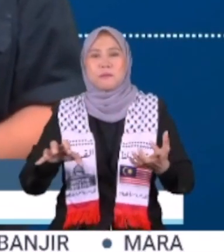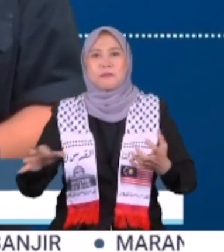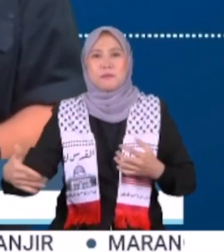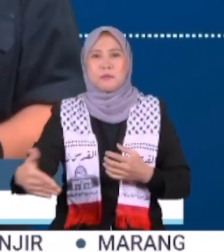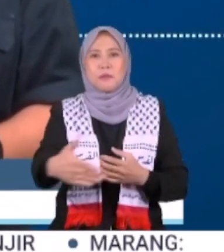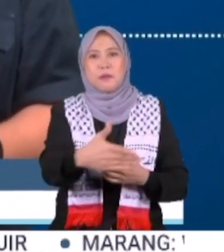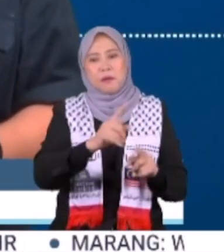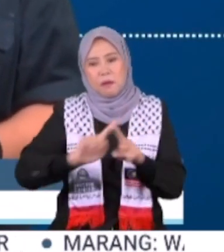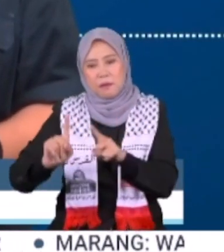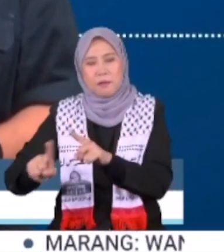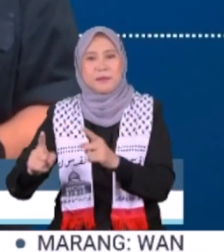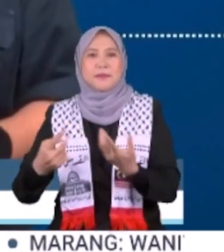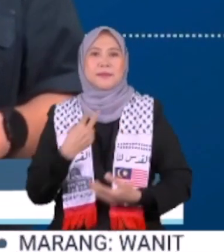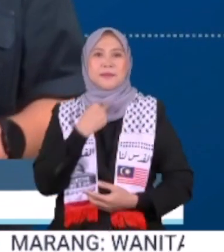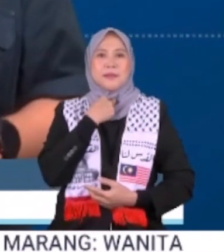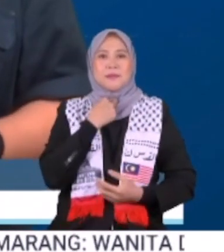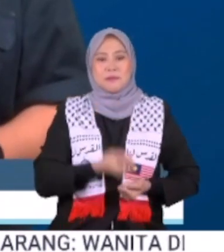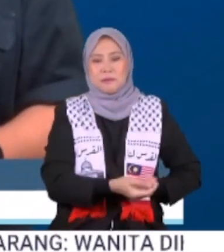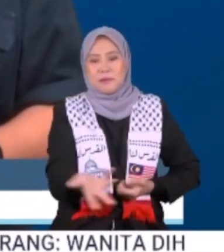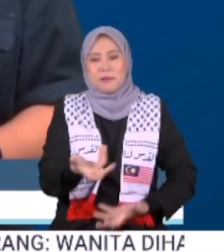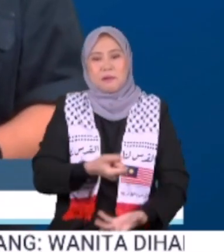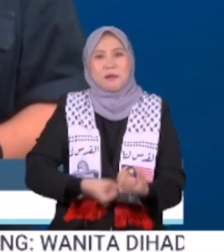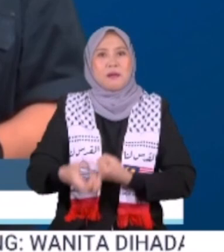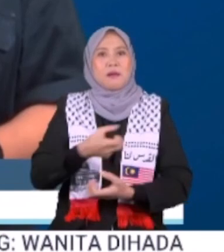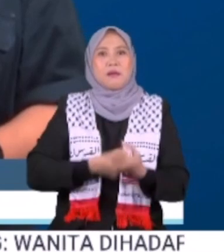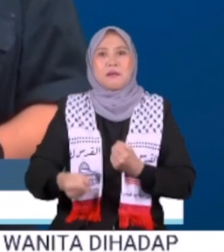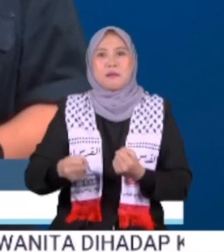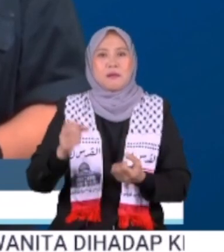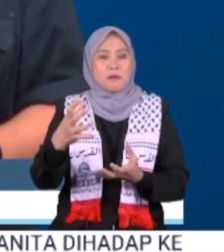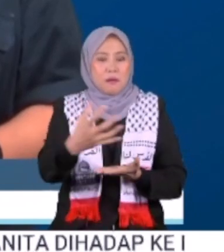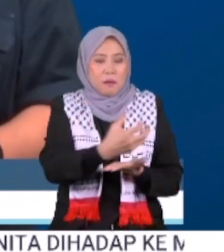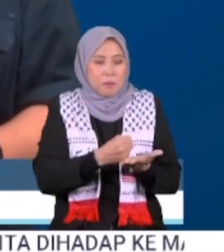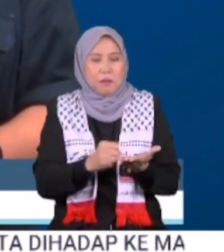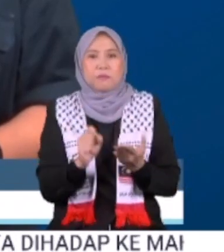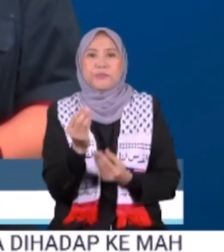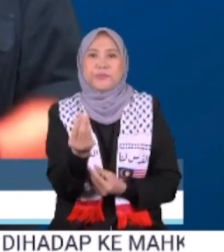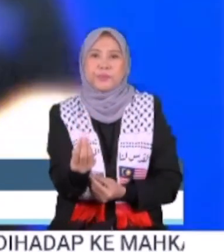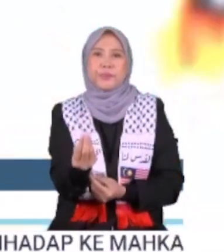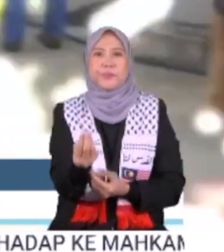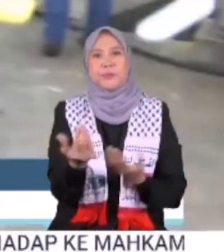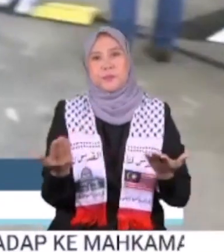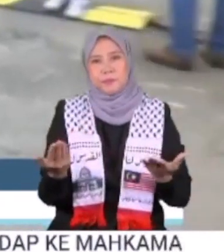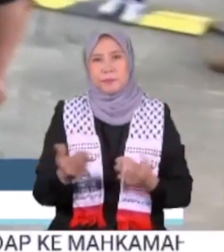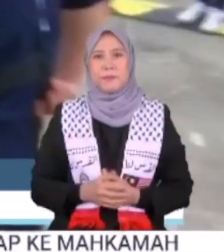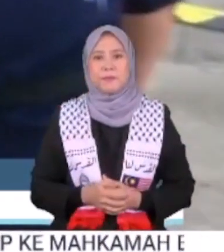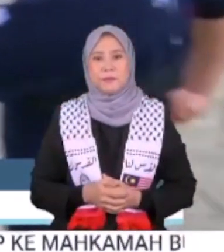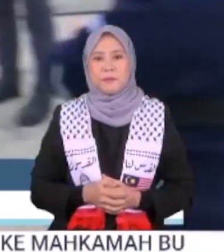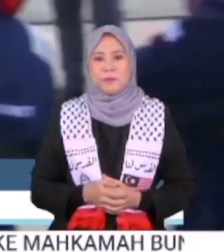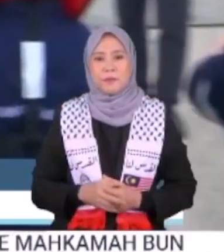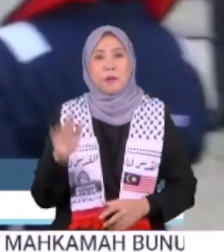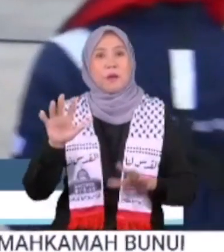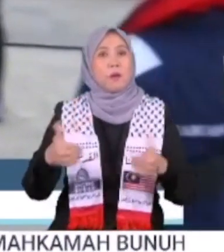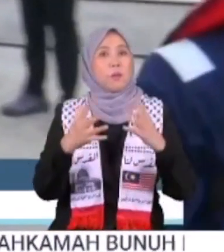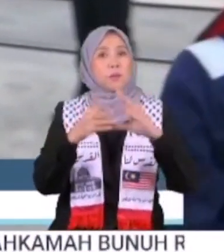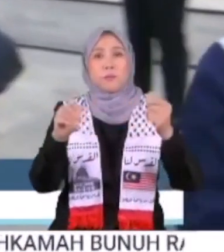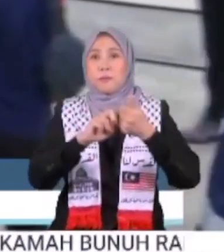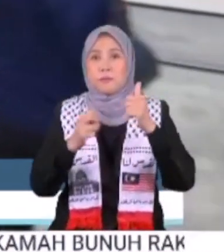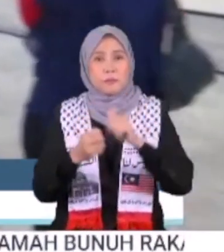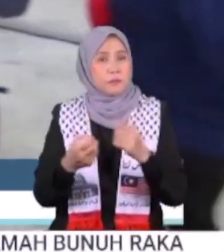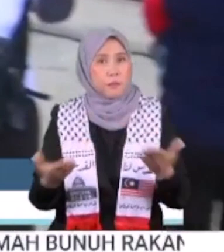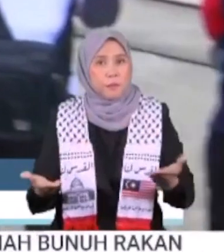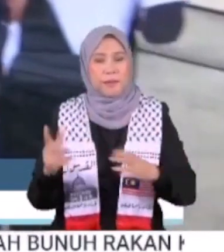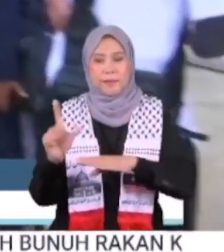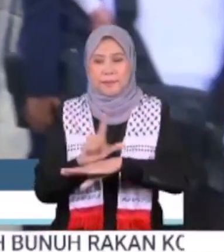sekaligus menjejaskan pendapatan nelayan yang bergantung penuh terhadap hasil tersebut. Bagi menangani masalah